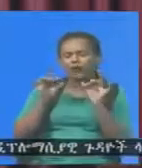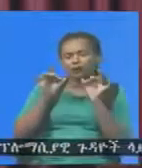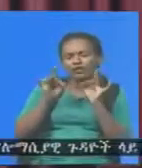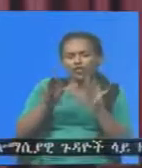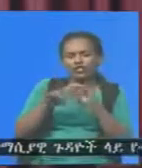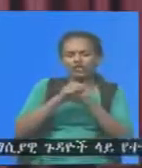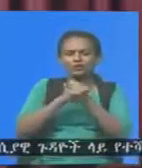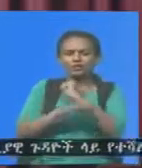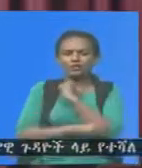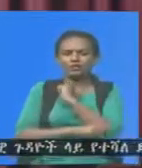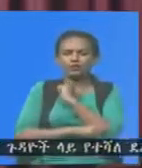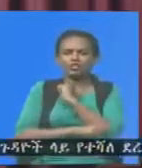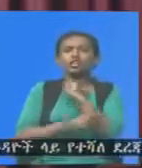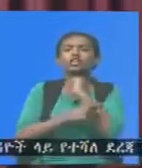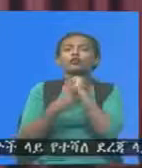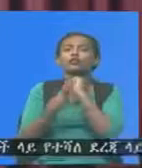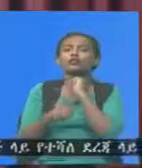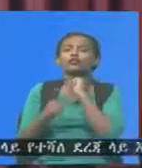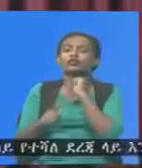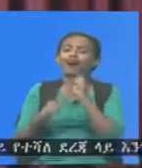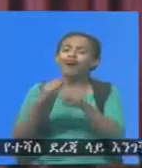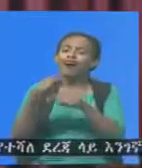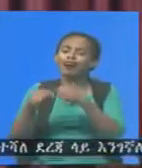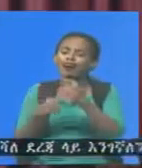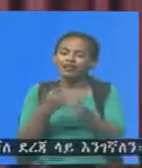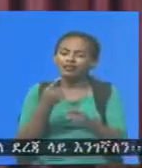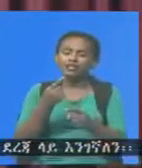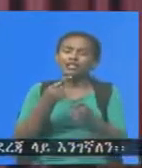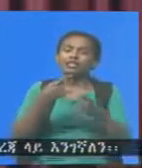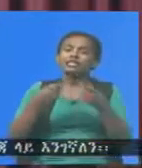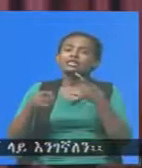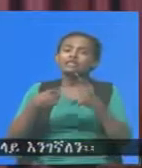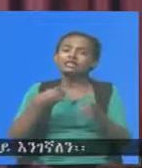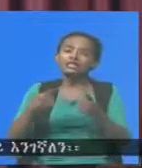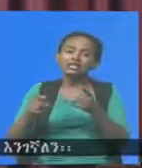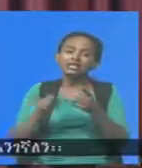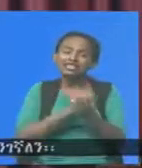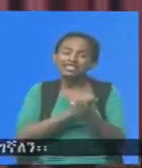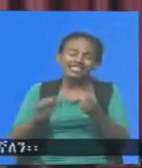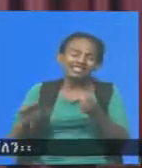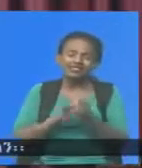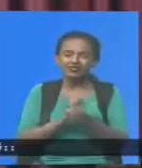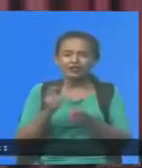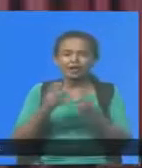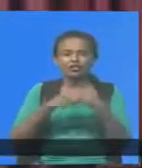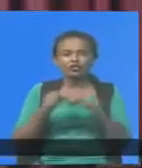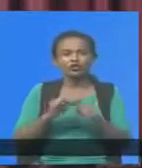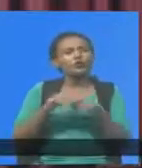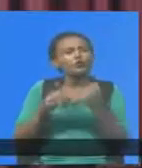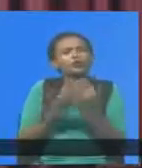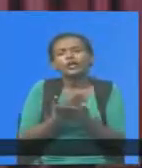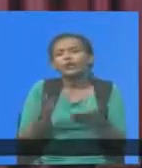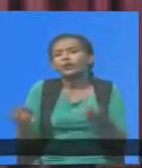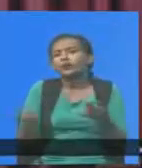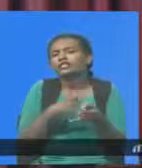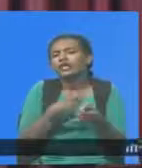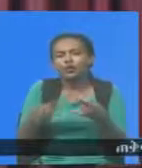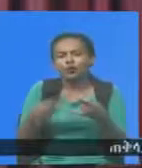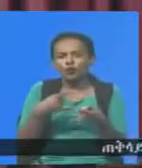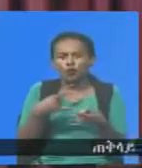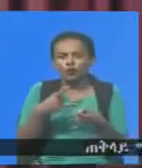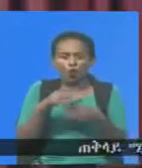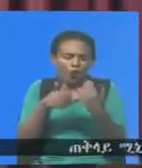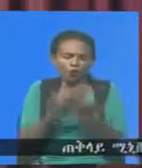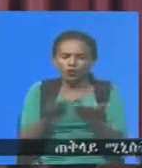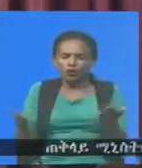የተመሰረተ የፖለቲካ አካሄድ የዘር እልቂት ሊያመጣ እየሄደ ነው። ሁሉ በዘር ነው። ሁሉ